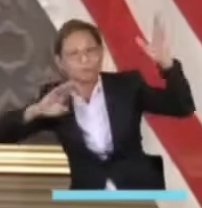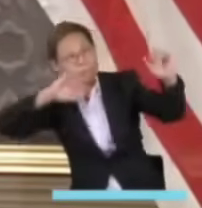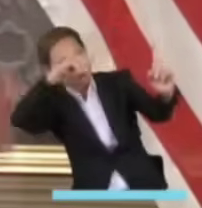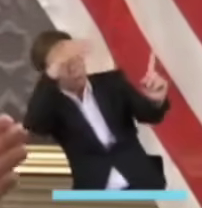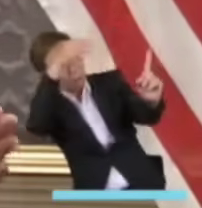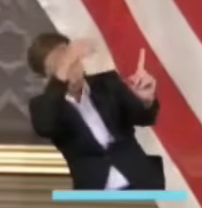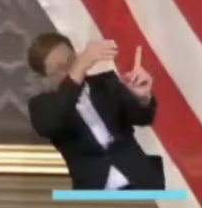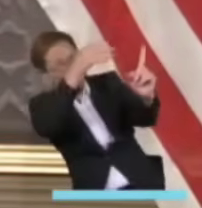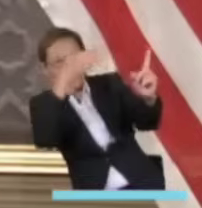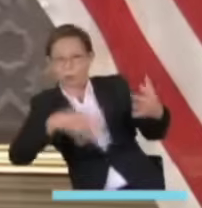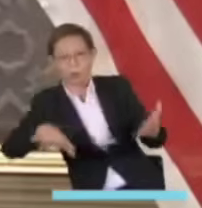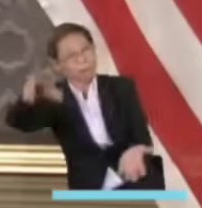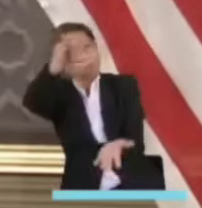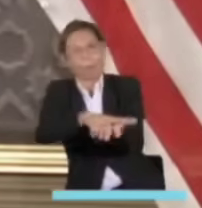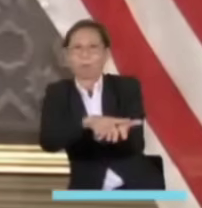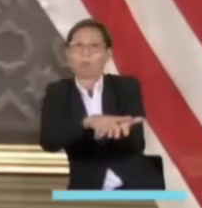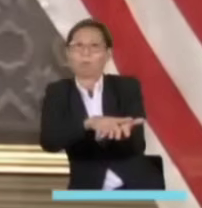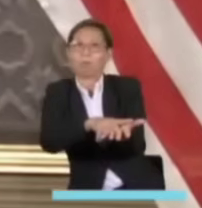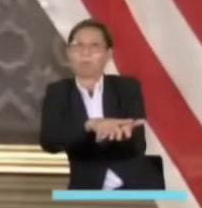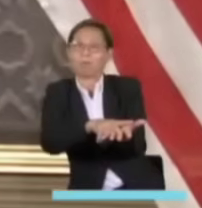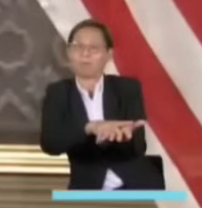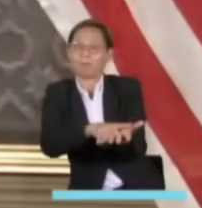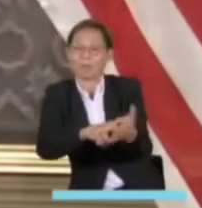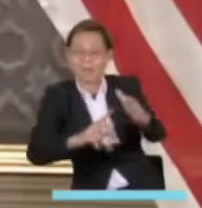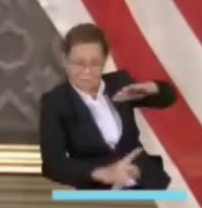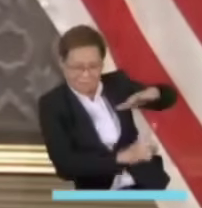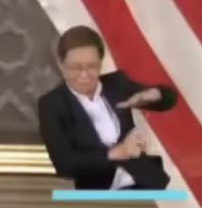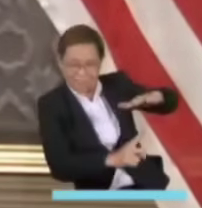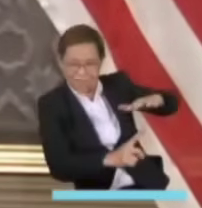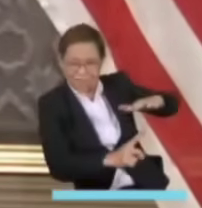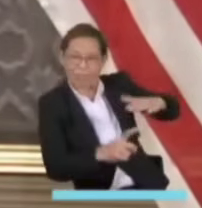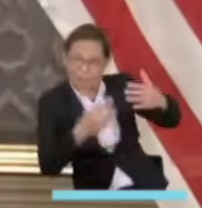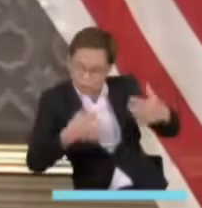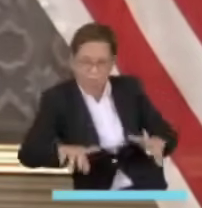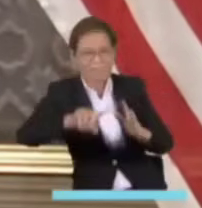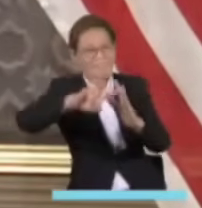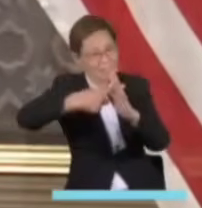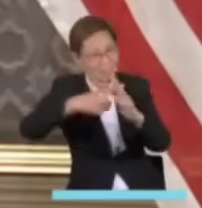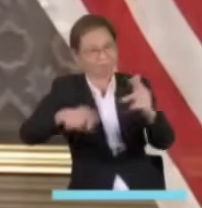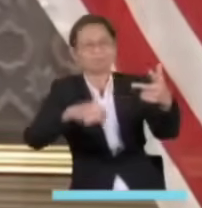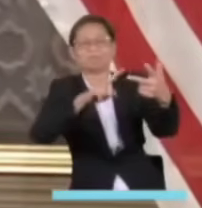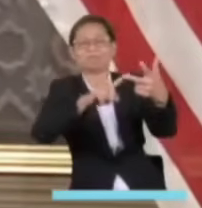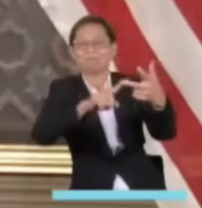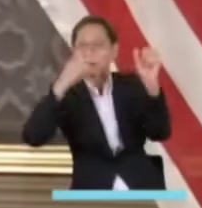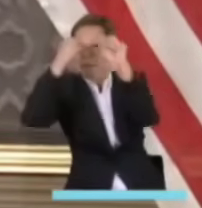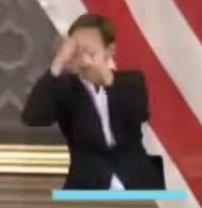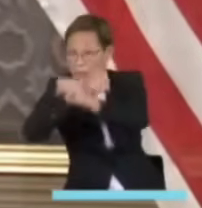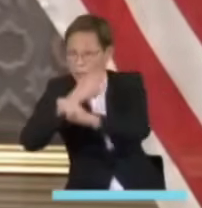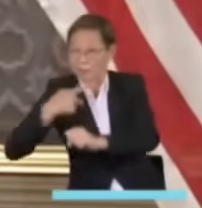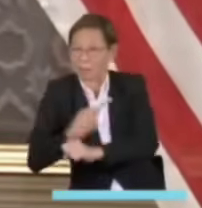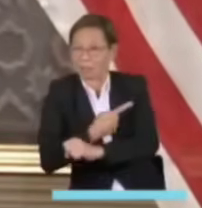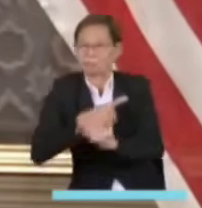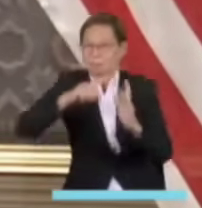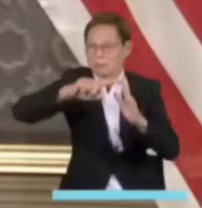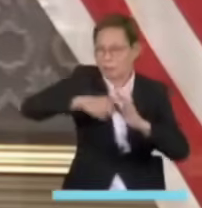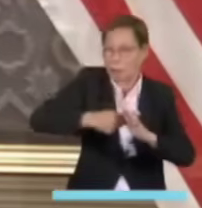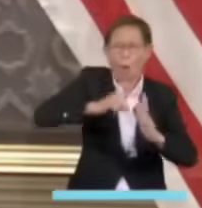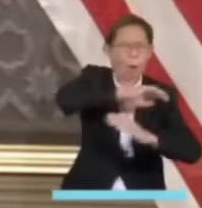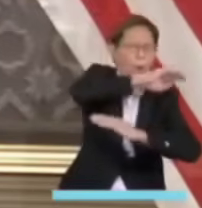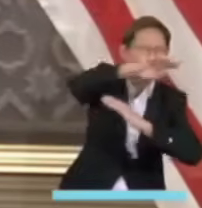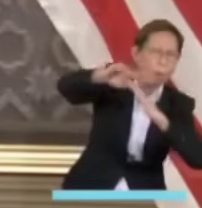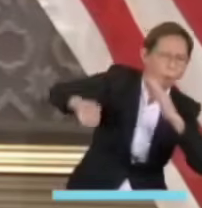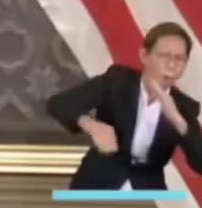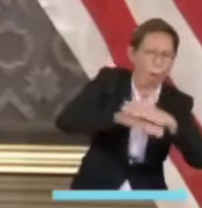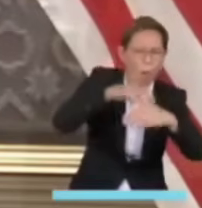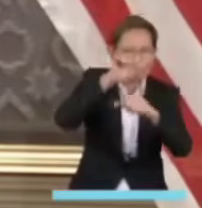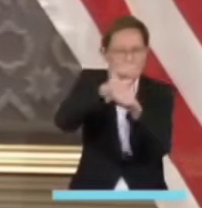Hala tuju kita sudah tetapkan. Dasar diluncurkan. Cabaran kita ialah menggerakkan